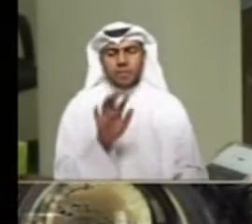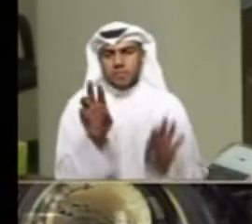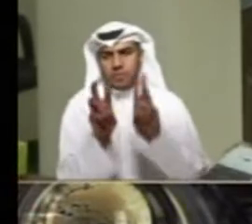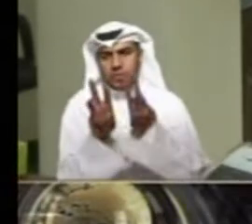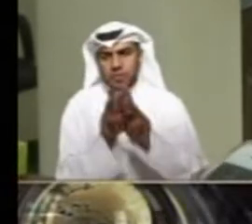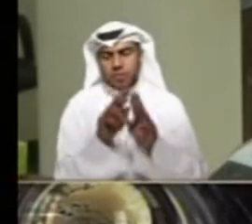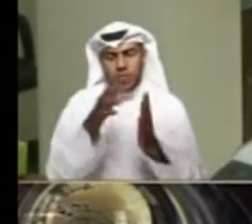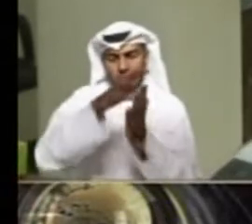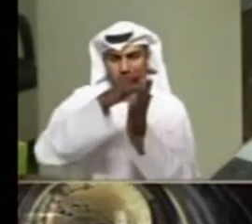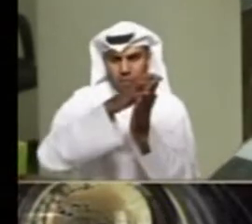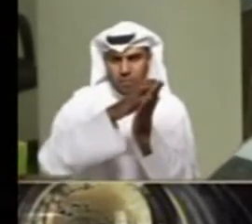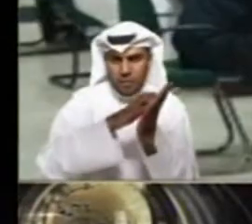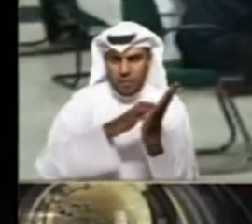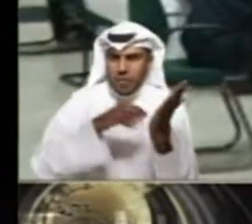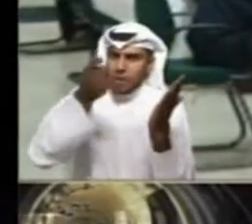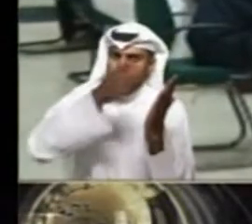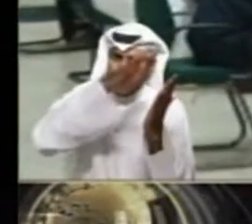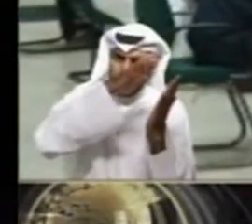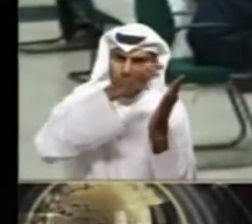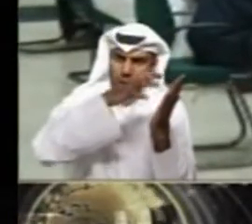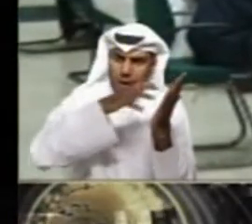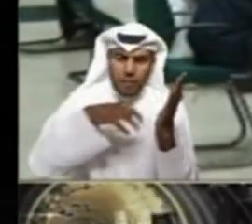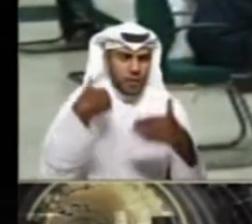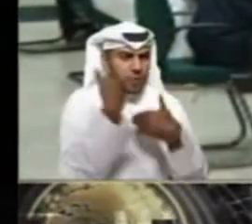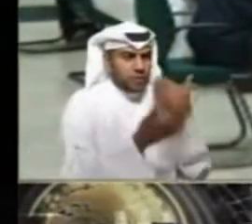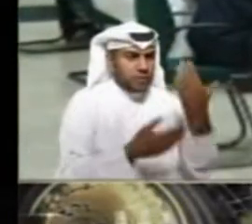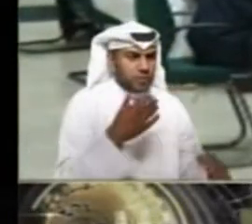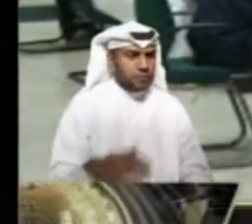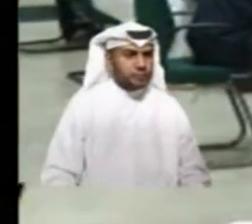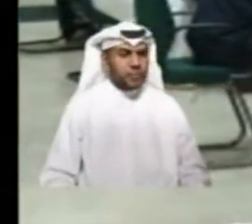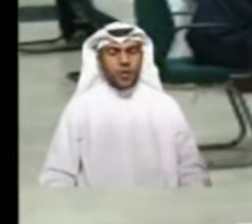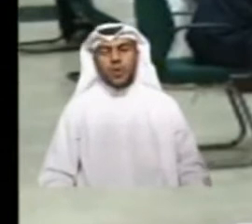يعبوا النماذج المحتاجة له. هذا السؤال اللي تكرر علينا بشكل